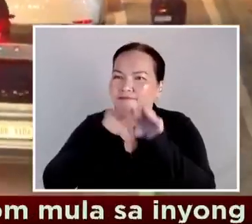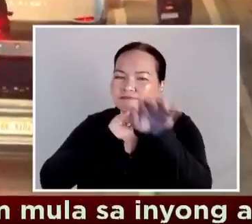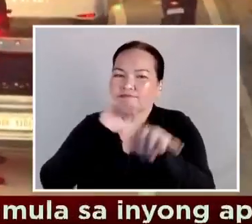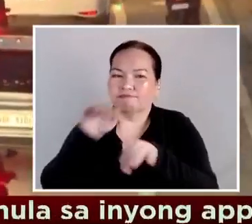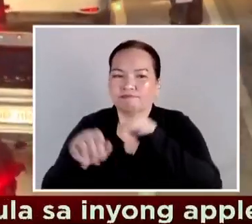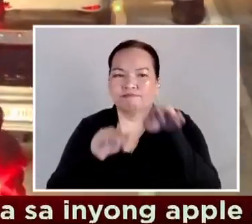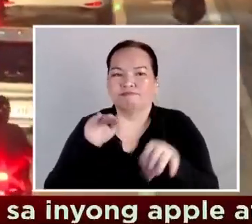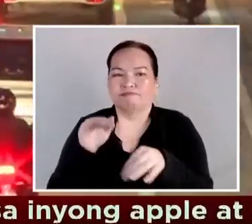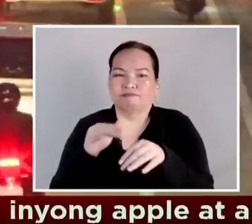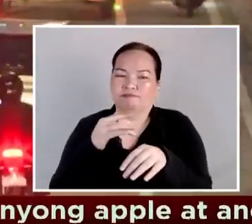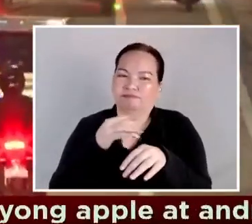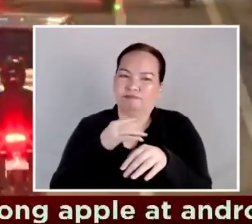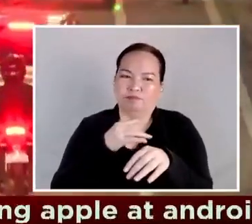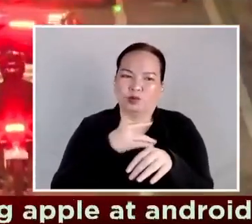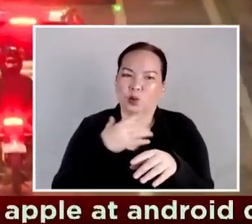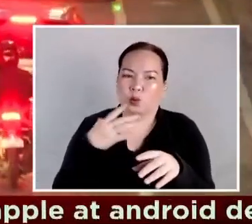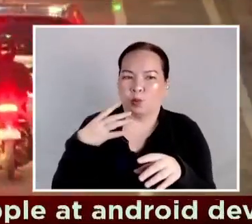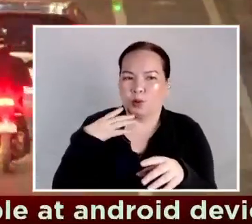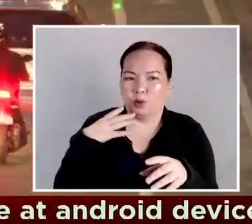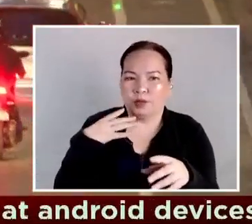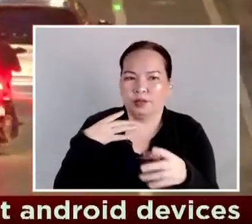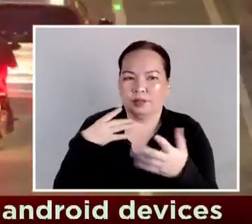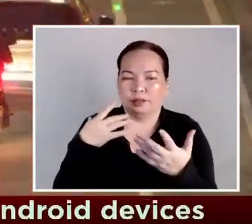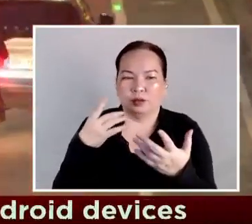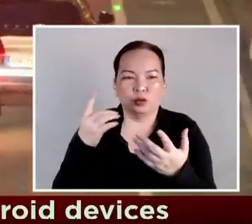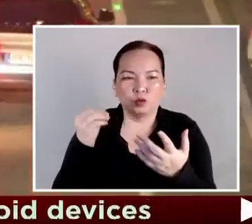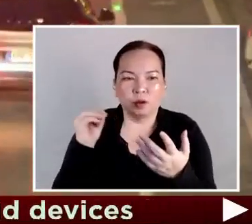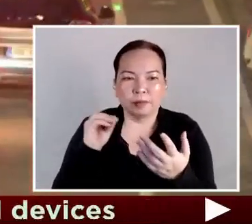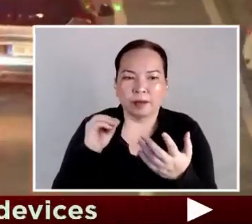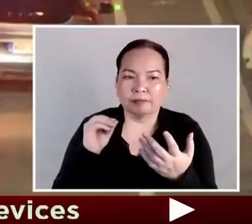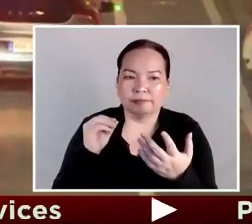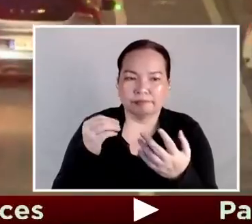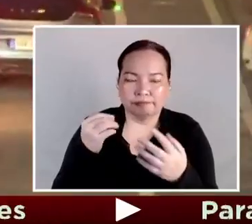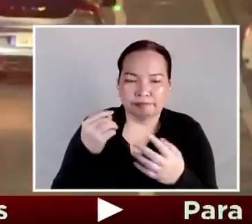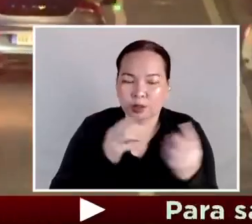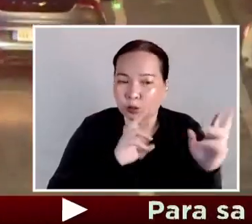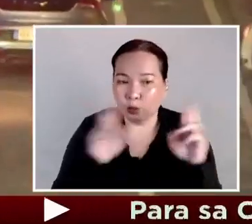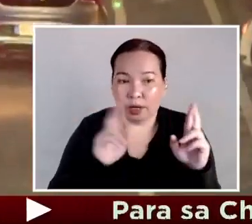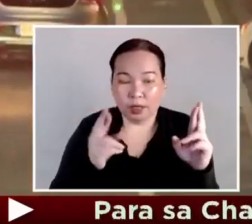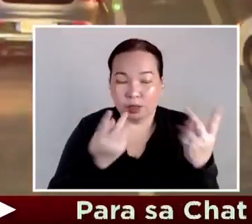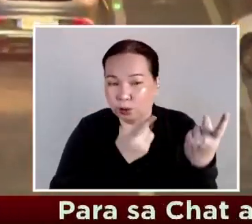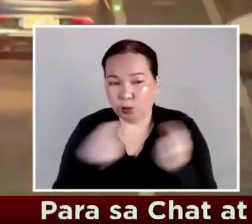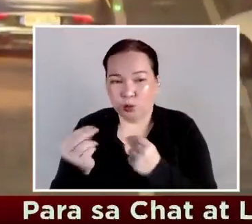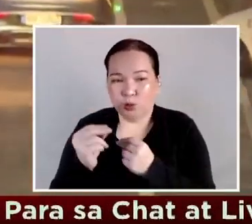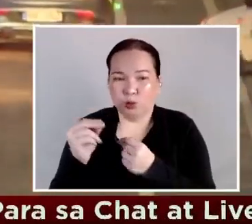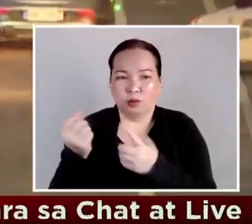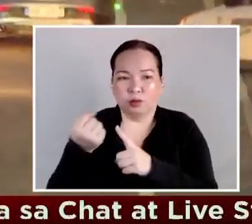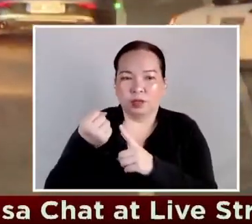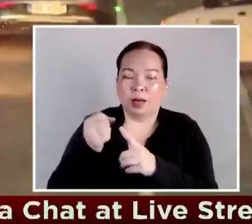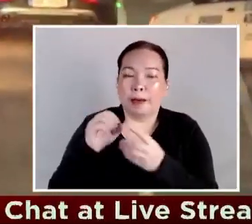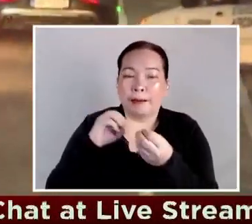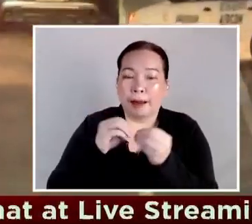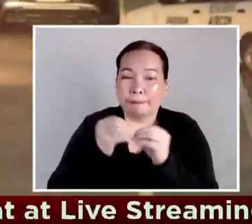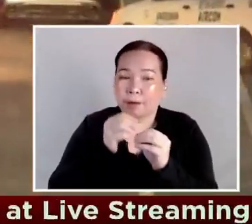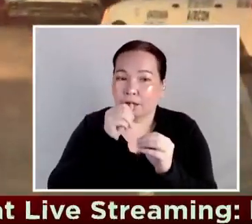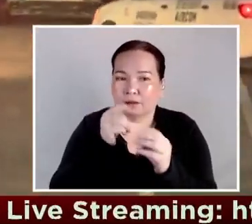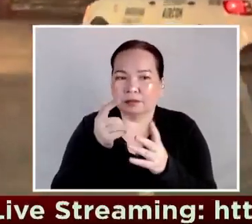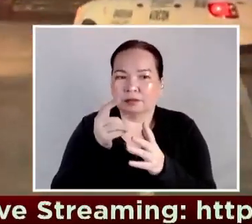magpatupad ng expanded number coding scheme. Henry? Siguro ang hamon, Jackie, no, sa